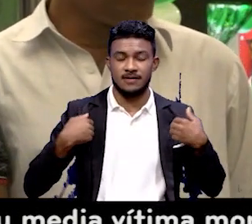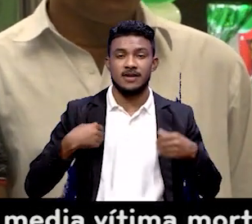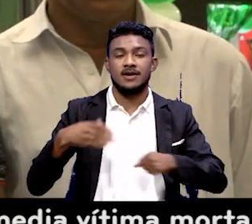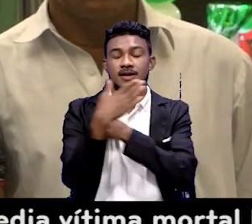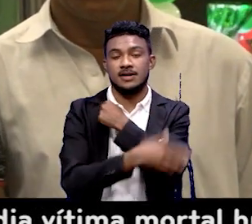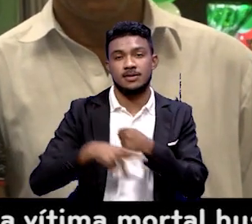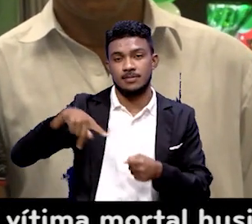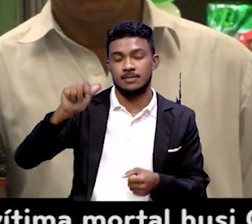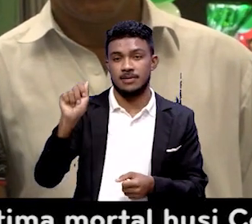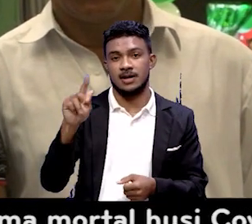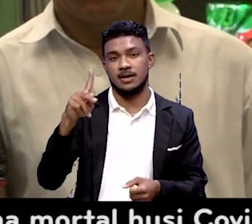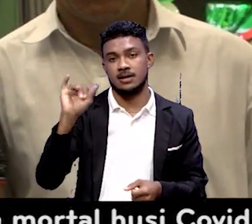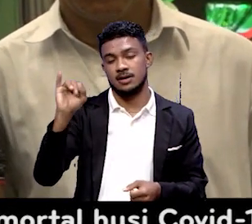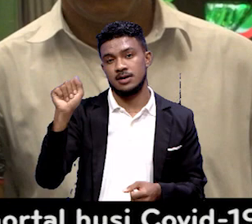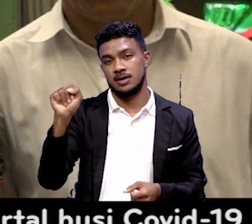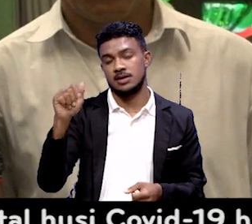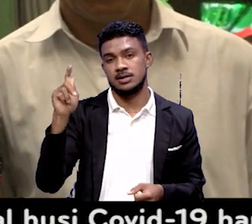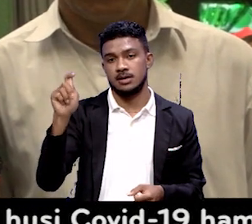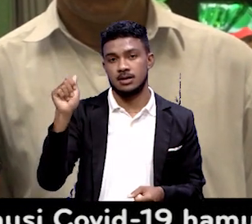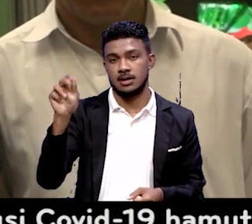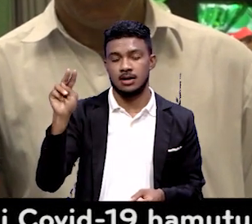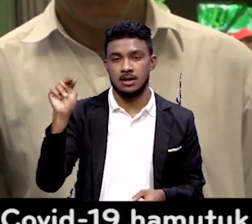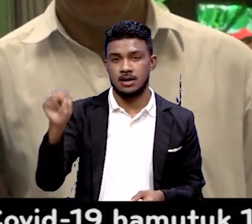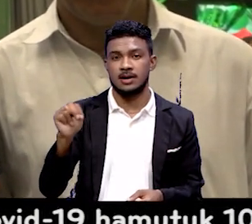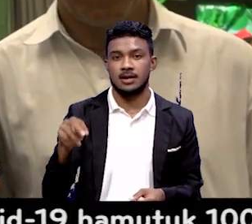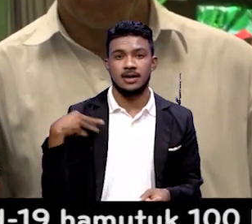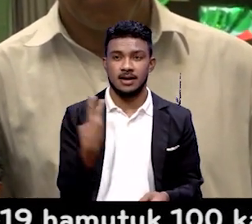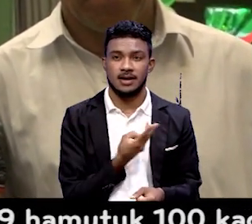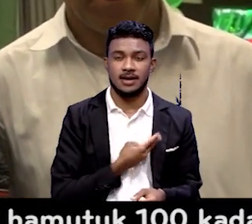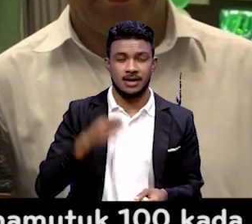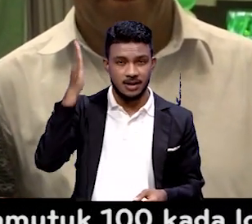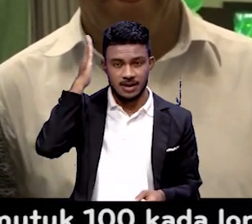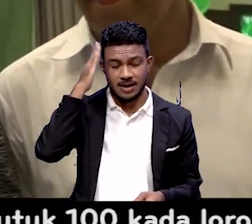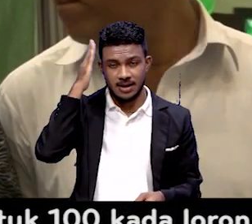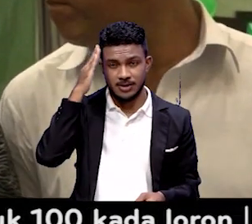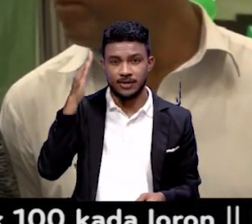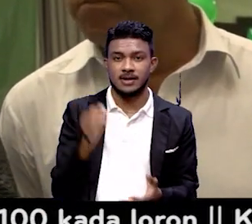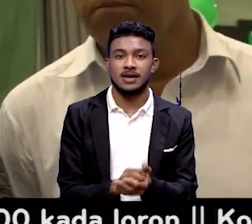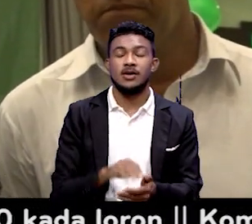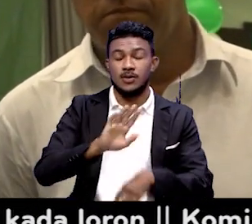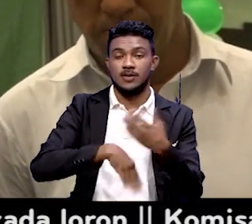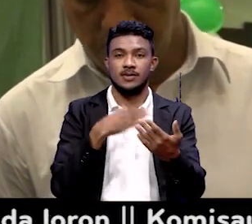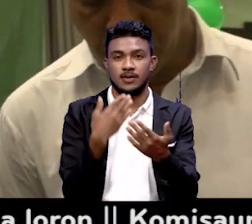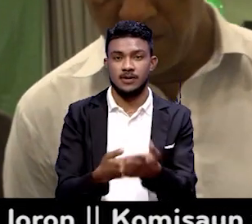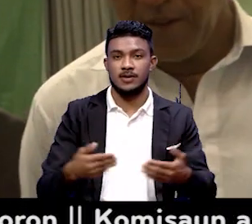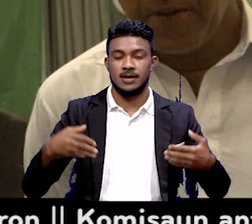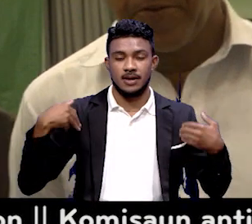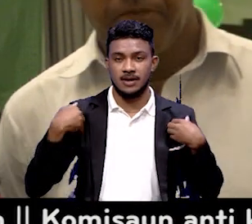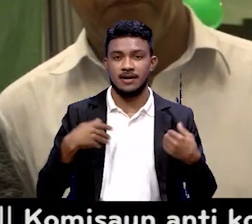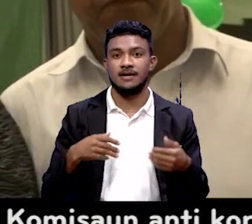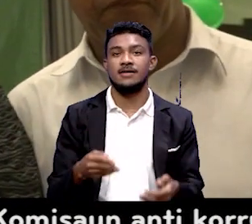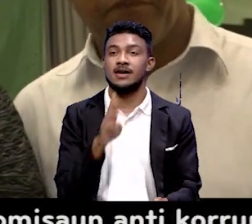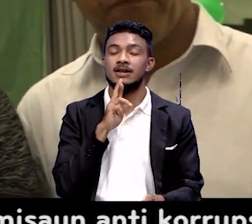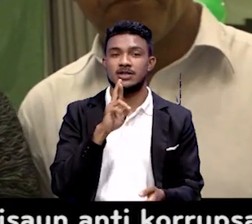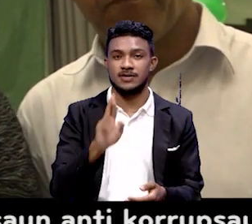Kita buat apa di sini, kita rencana apa mau bikin di sini, itu semua kita jelaskan. Terus kita